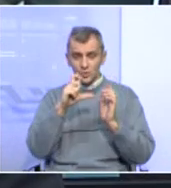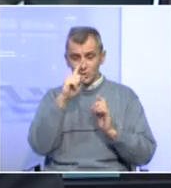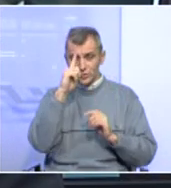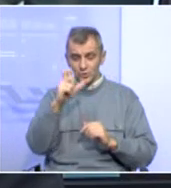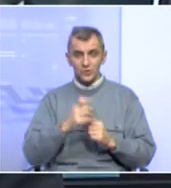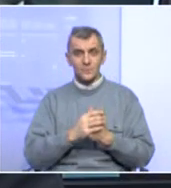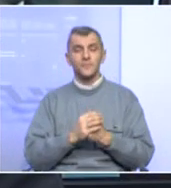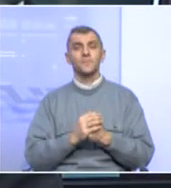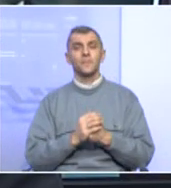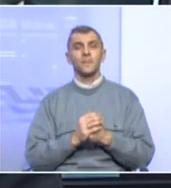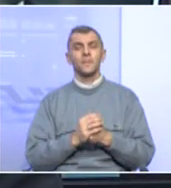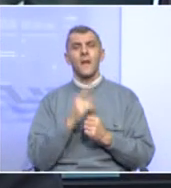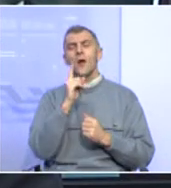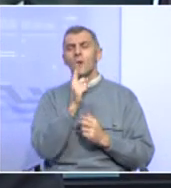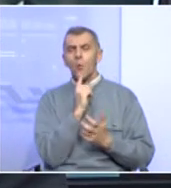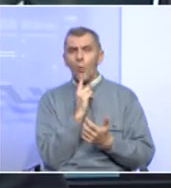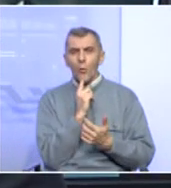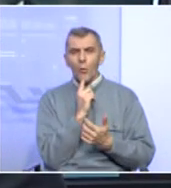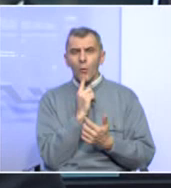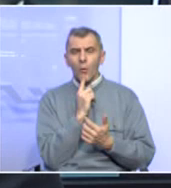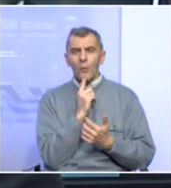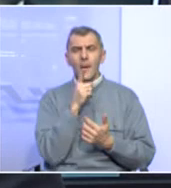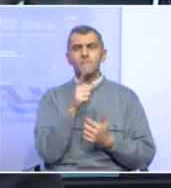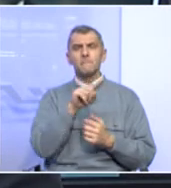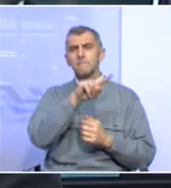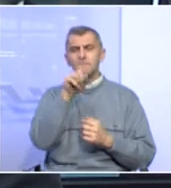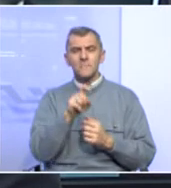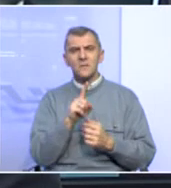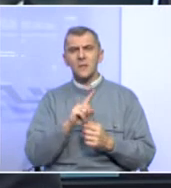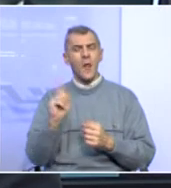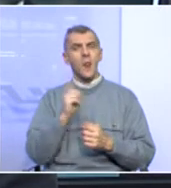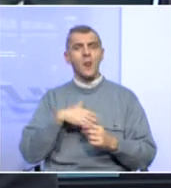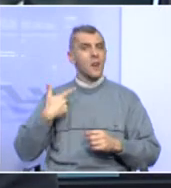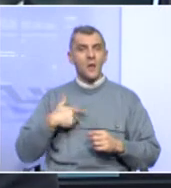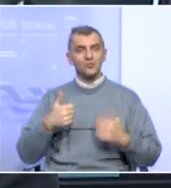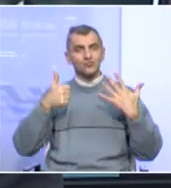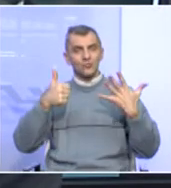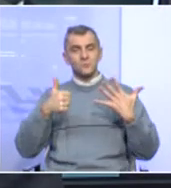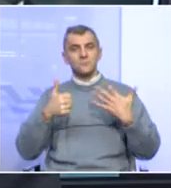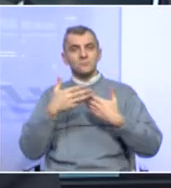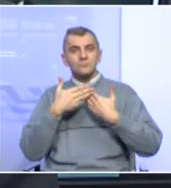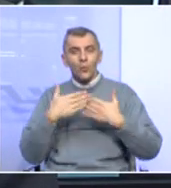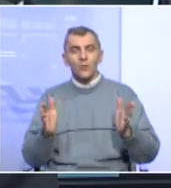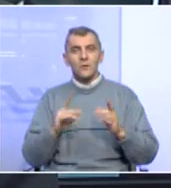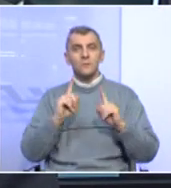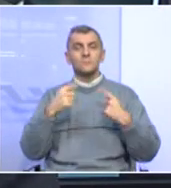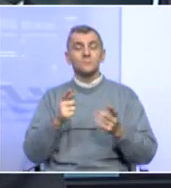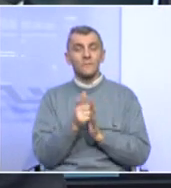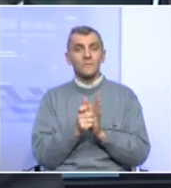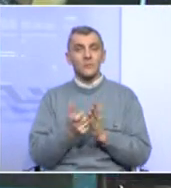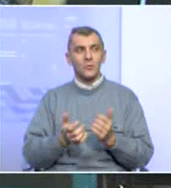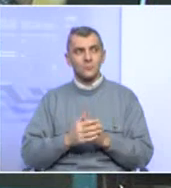opozicione stranke, koja to pitanja neće šestorka tretirati u periodu ispred nas,